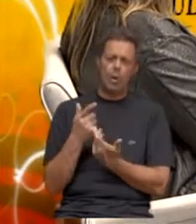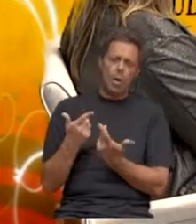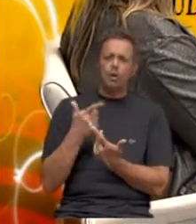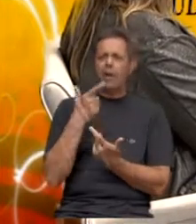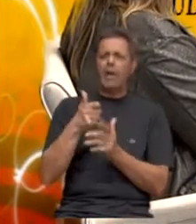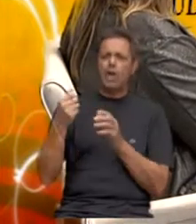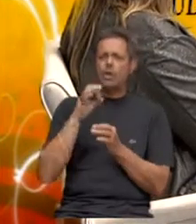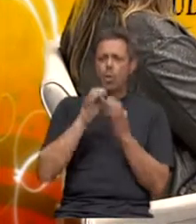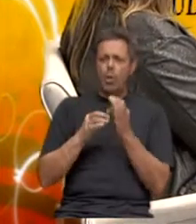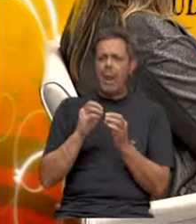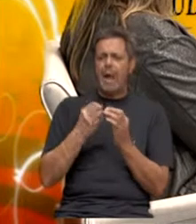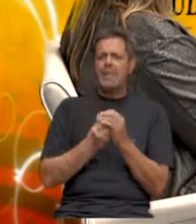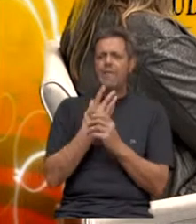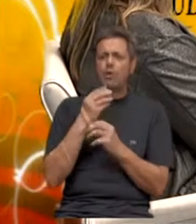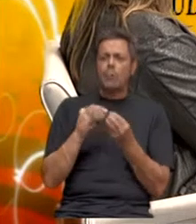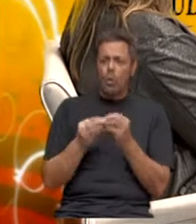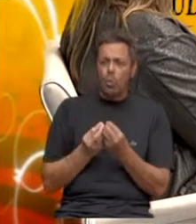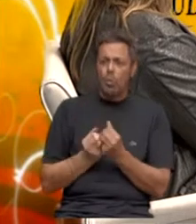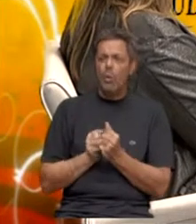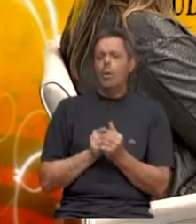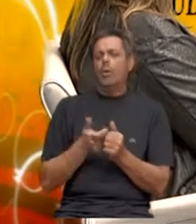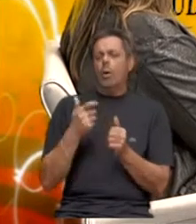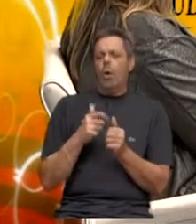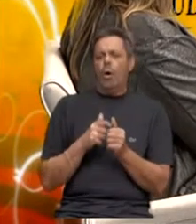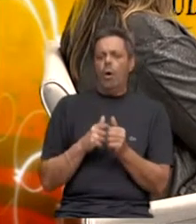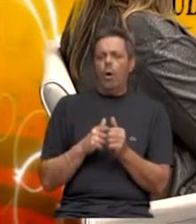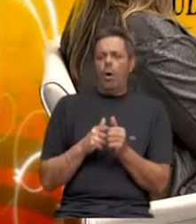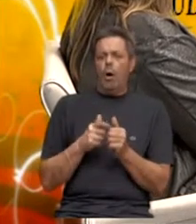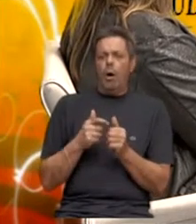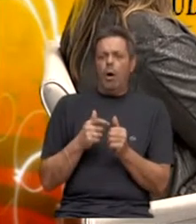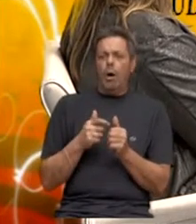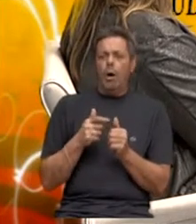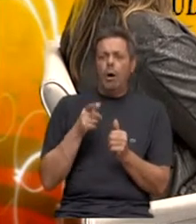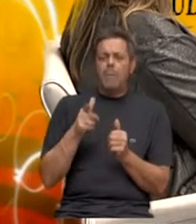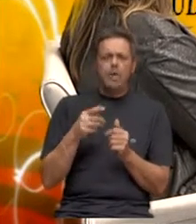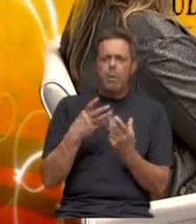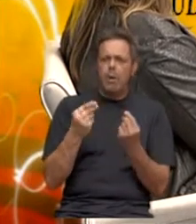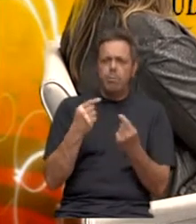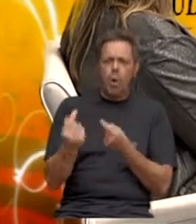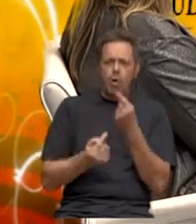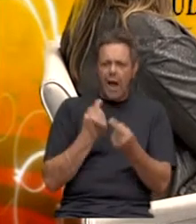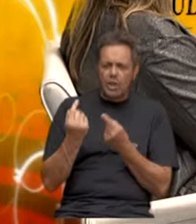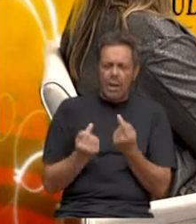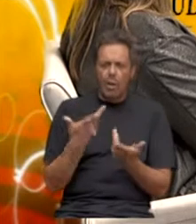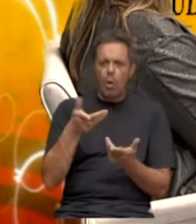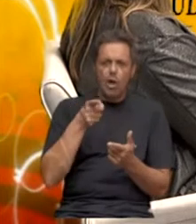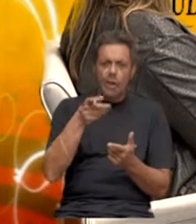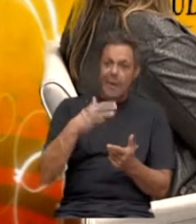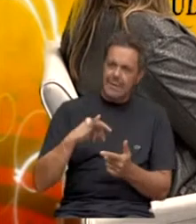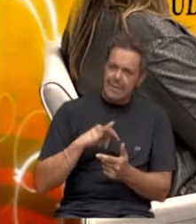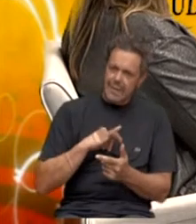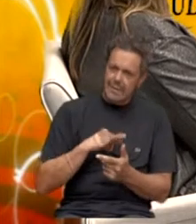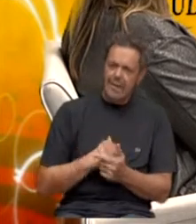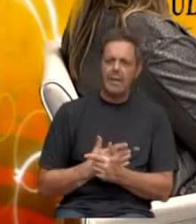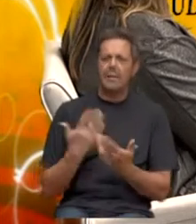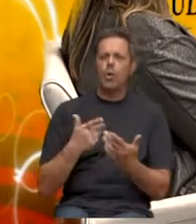Cvjetnom trgu, od 10 sati počinje do 14 sati traje, bit će niz događanja koja će vas zainteresirati,